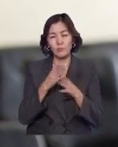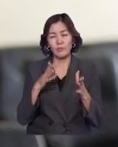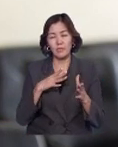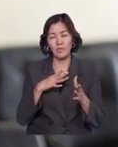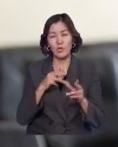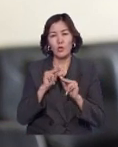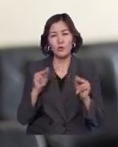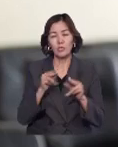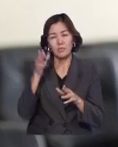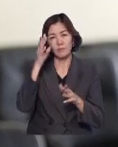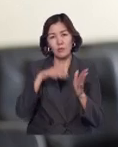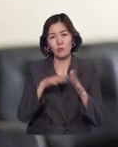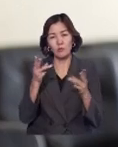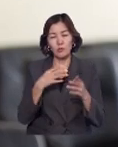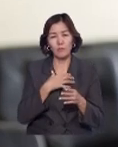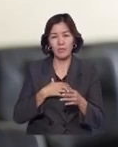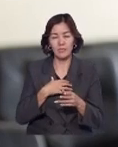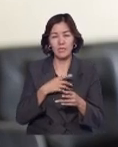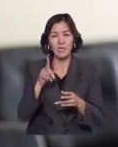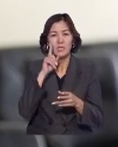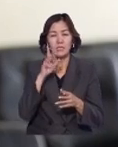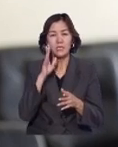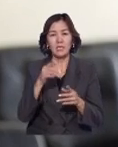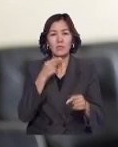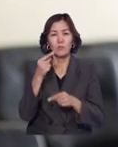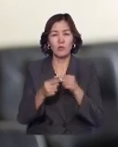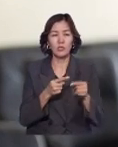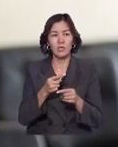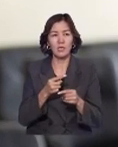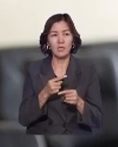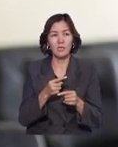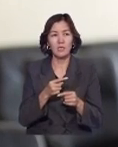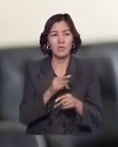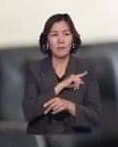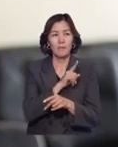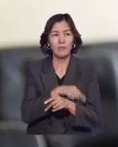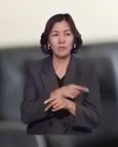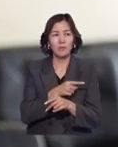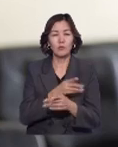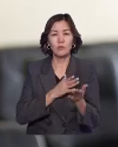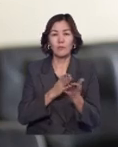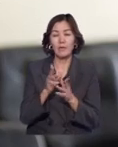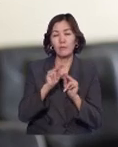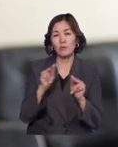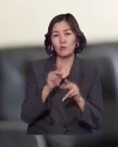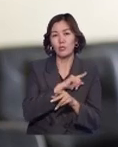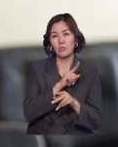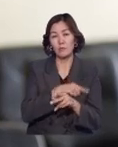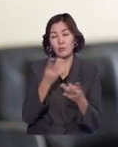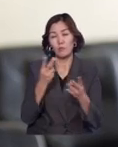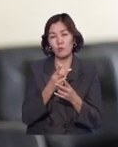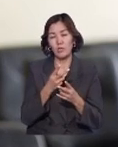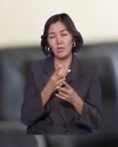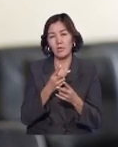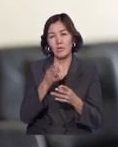жердегі ұстаздардың да білікті болғаны маңызды. Жастар елдің болашағы. Болашақтың іргетасы мықты болу үшін бағыт беретін мамандар да мықты болуы керек.